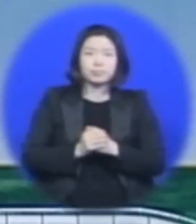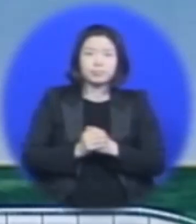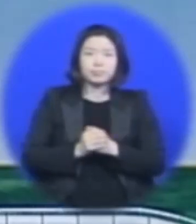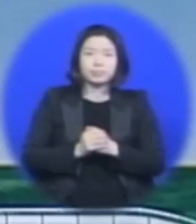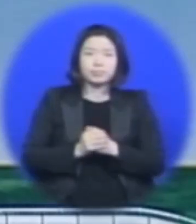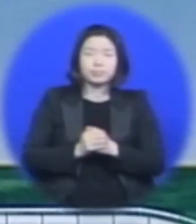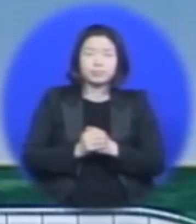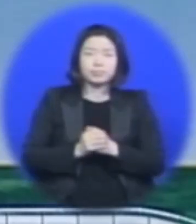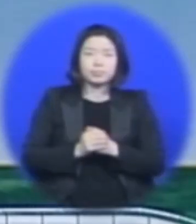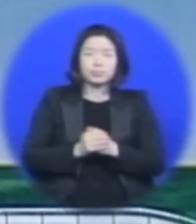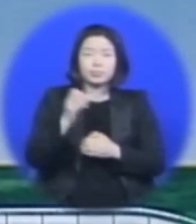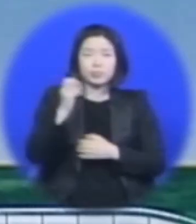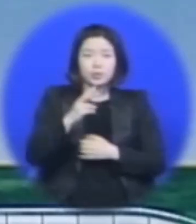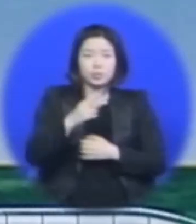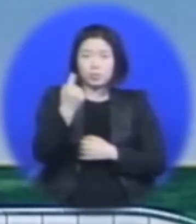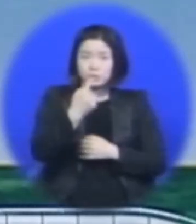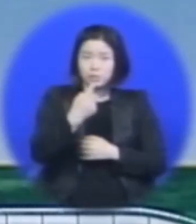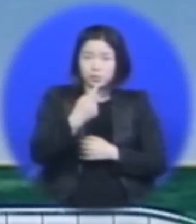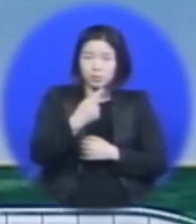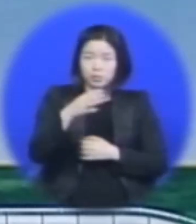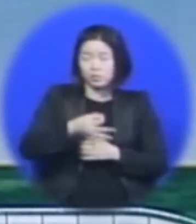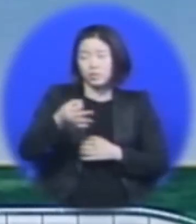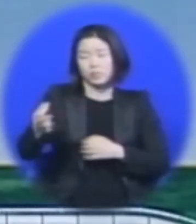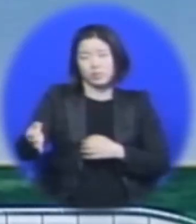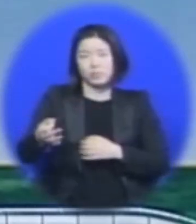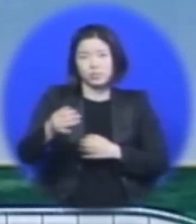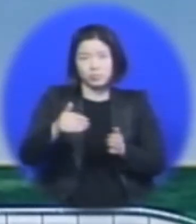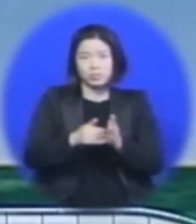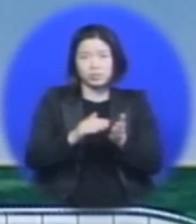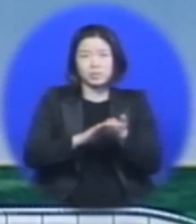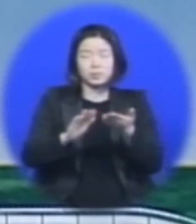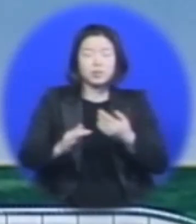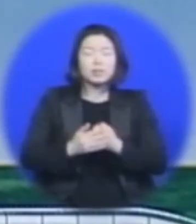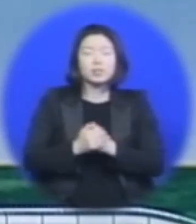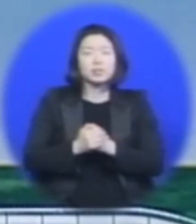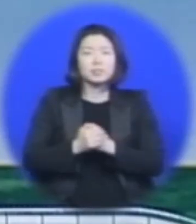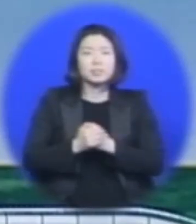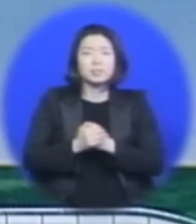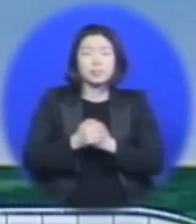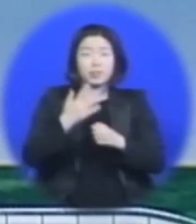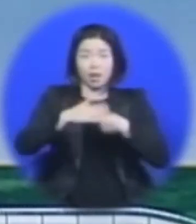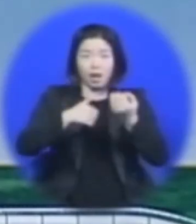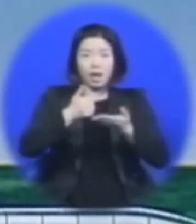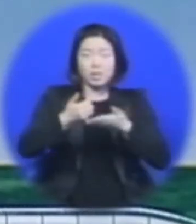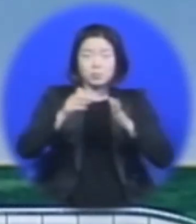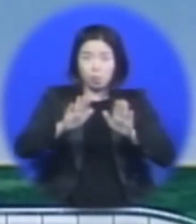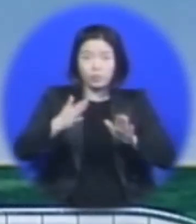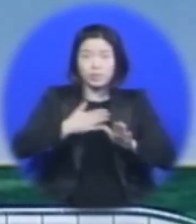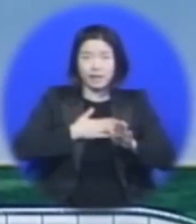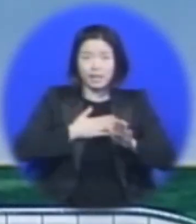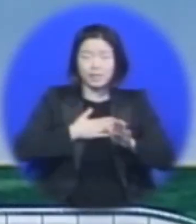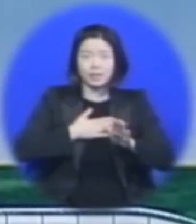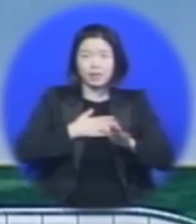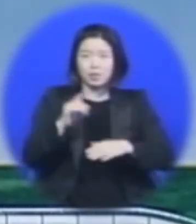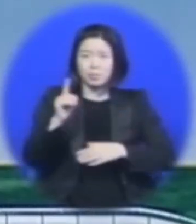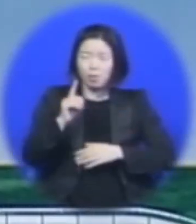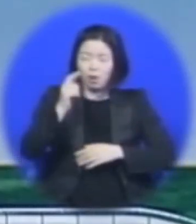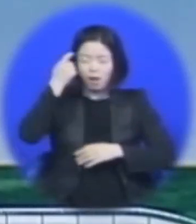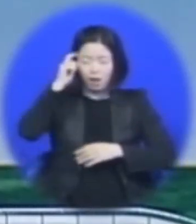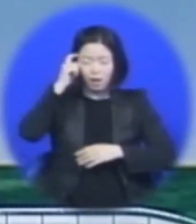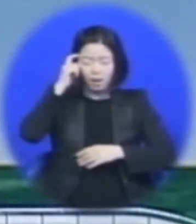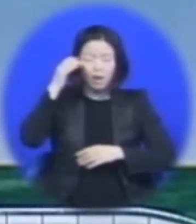있더래요 또 천원을 꺼내서 그분에게 드렸습니다 하나님이 오늘 나에게 뭔가를 작정하시고